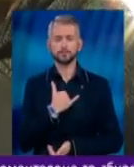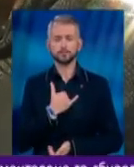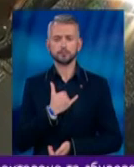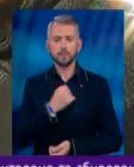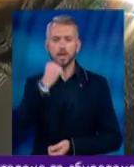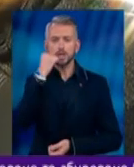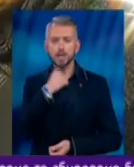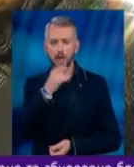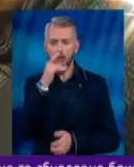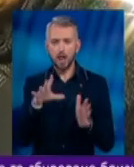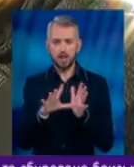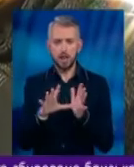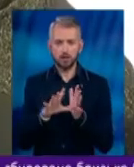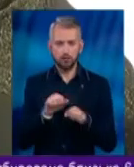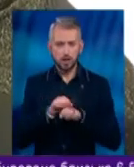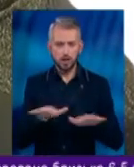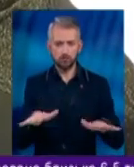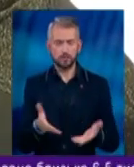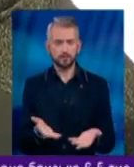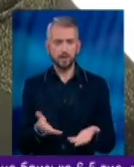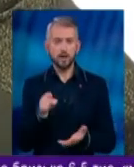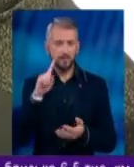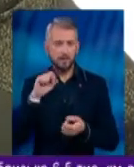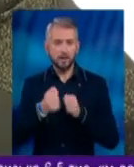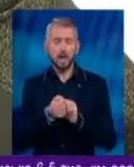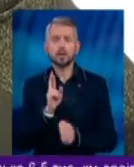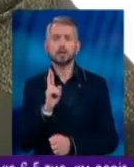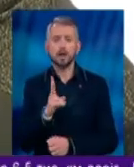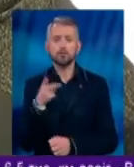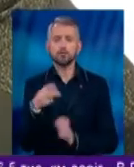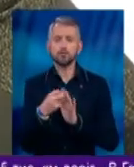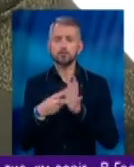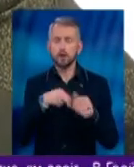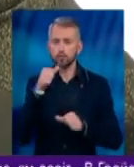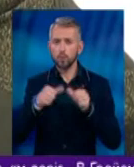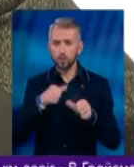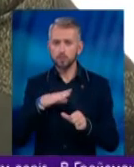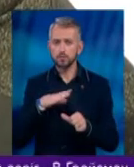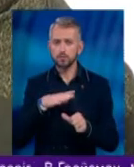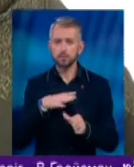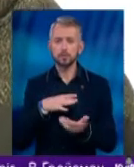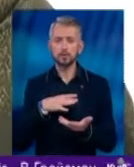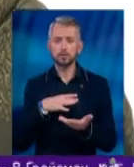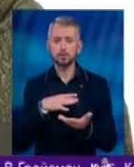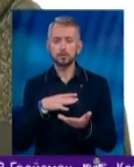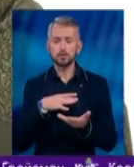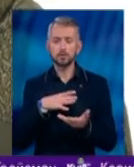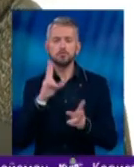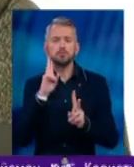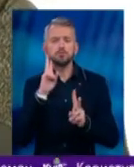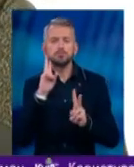стара електромережа. Ви пам'ятаєте, як в 2017 році з